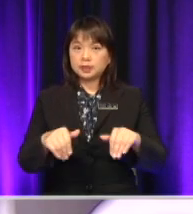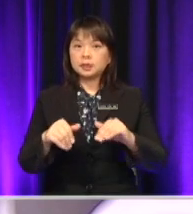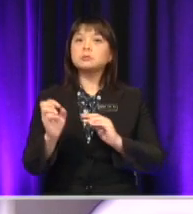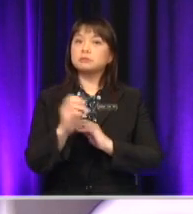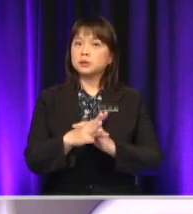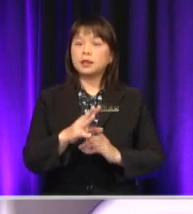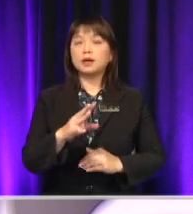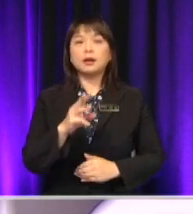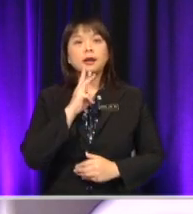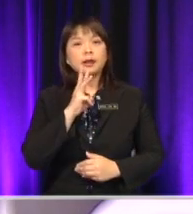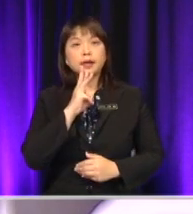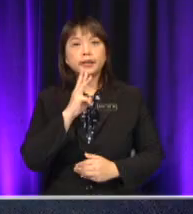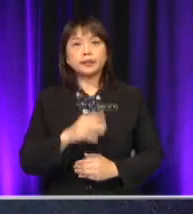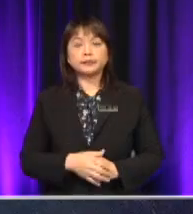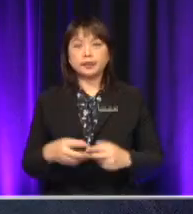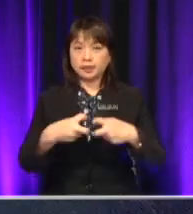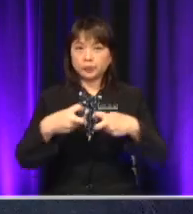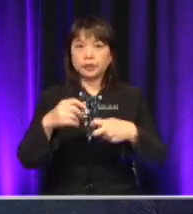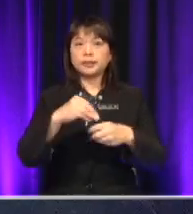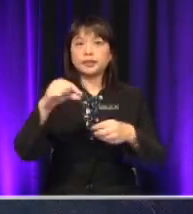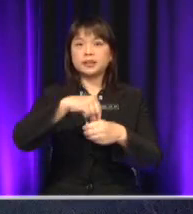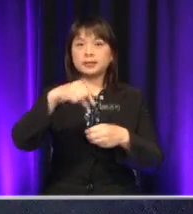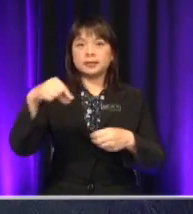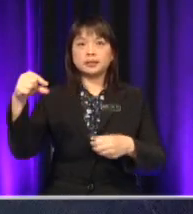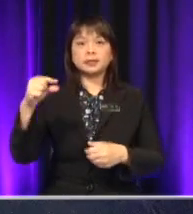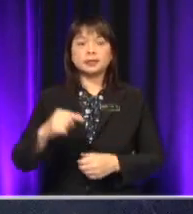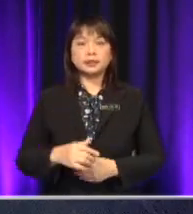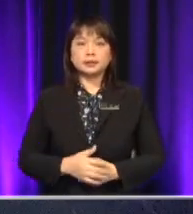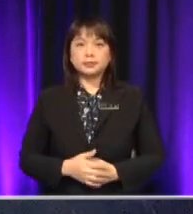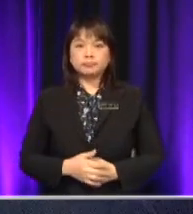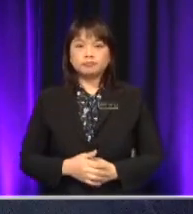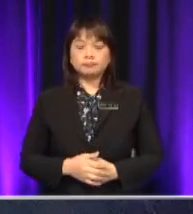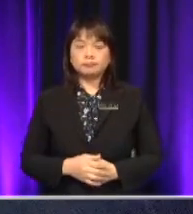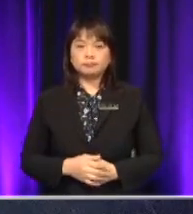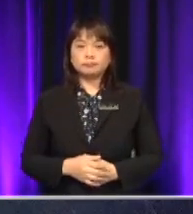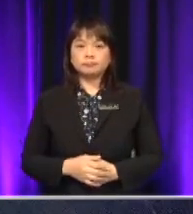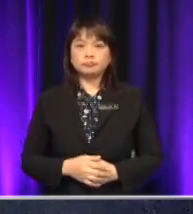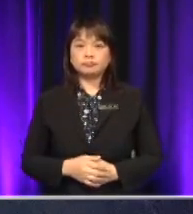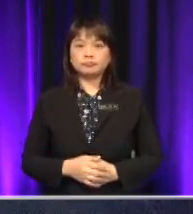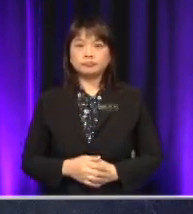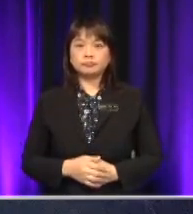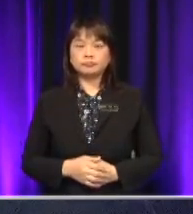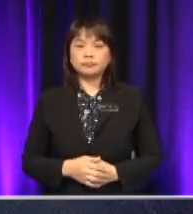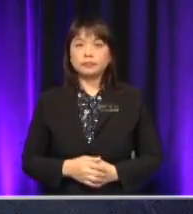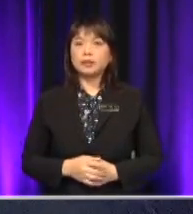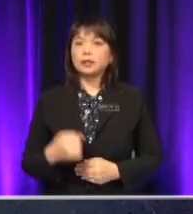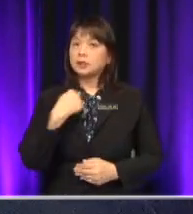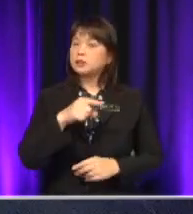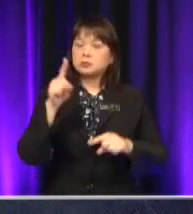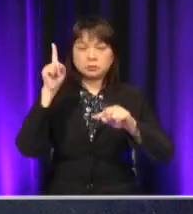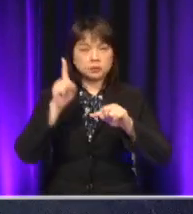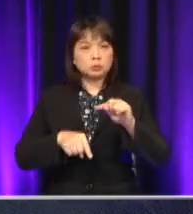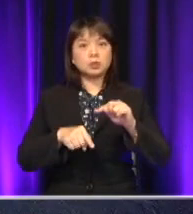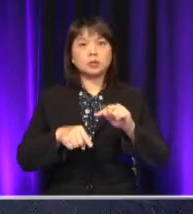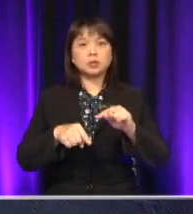dan gas. Ni saya setuju, cikgu. Kenapa? Amalan siapa ini? Kalau kita membazir, itu adalah amalan syaitan, cikgu. Ya. Kita tak boleh bazir dekat mama, dekat rumah,